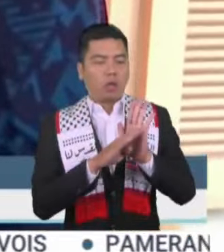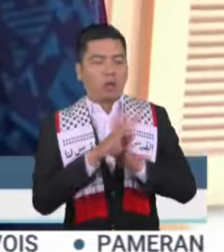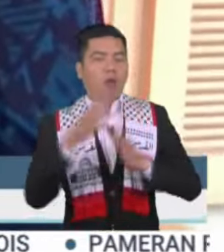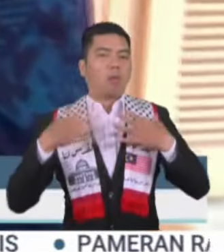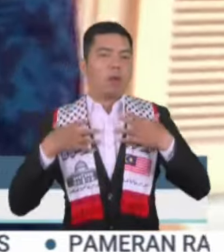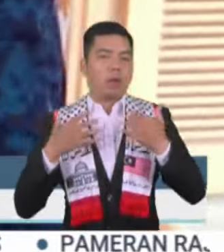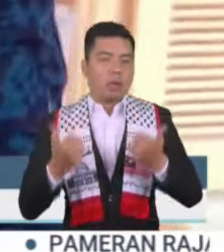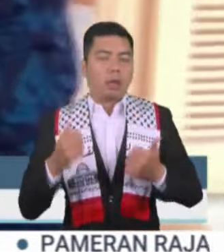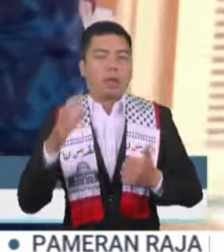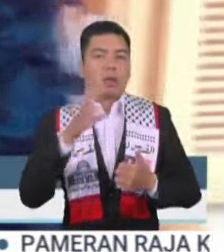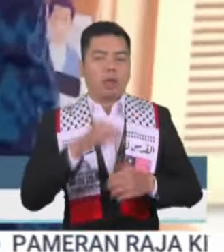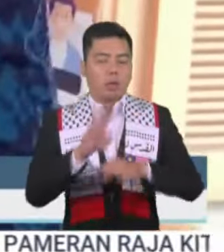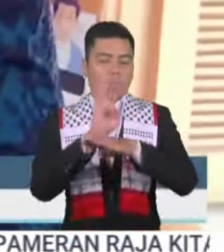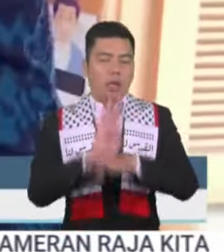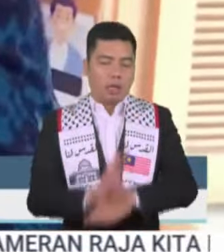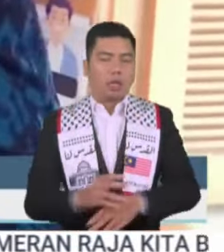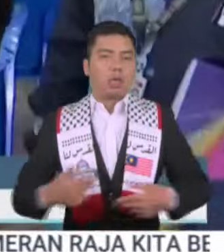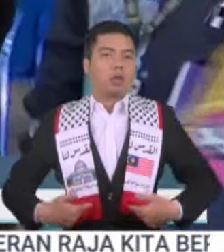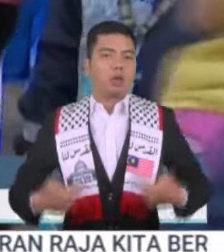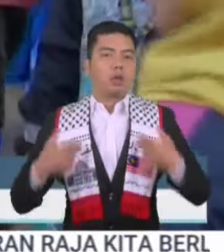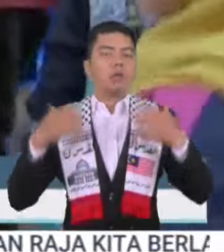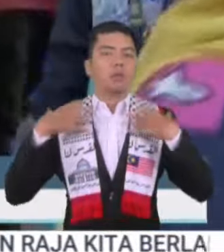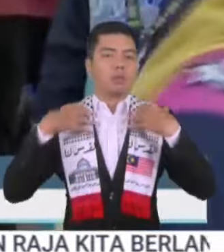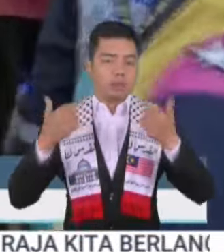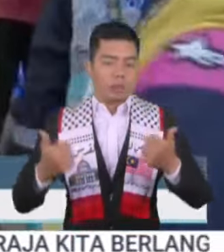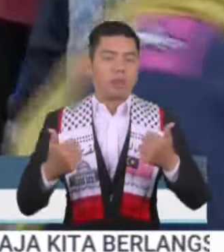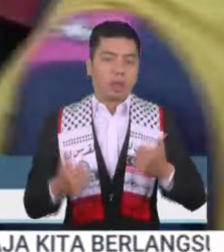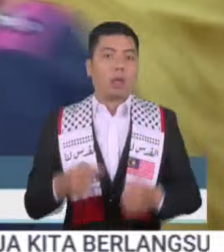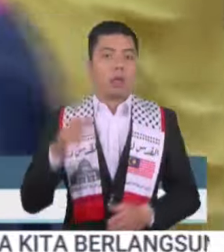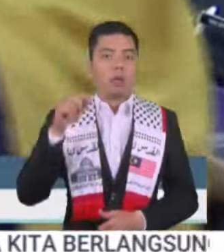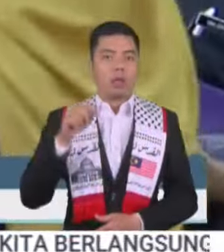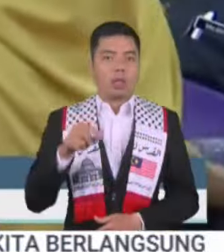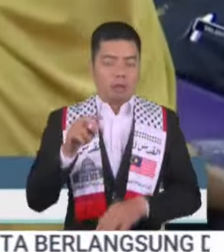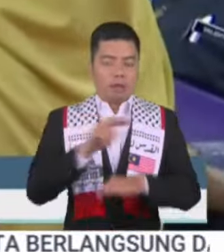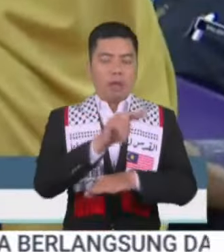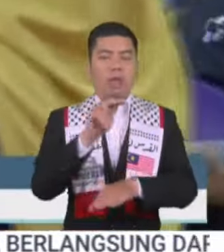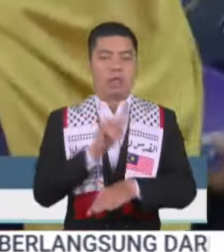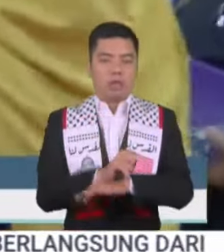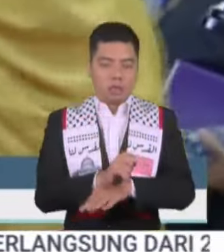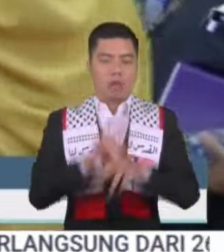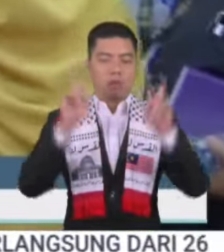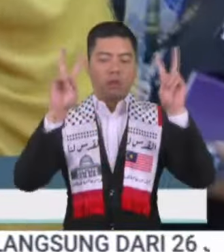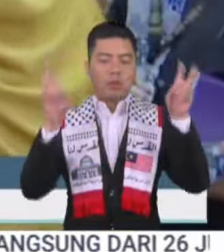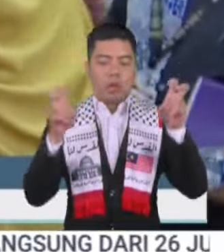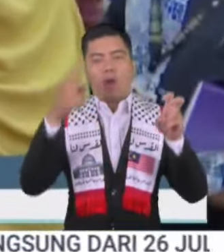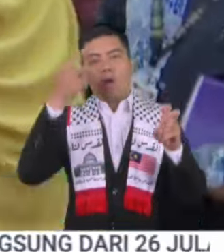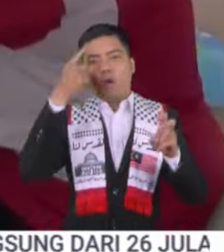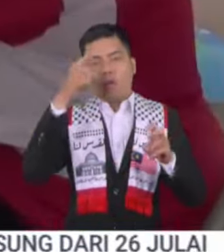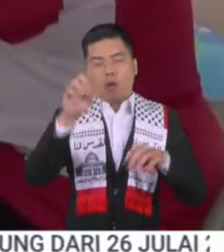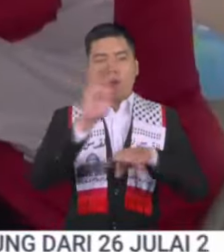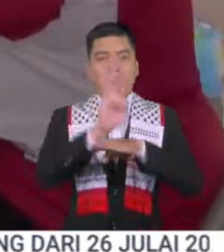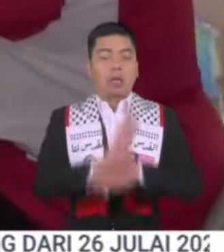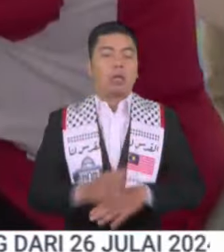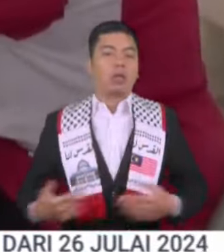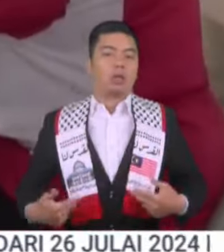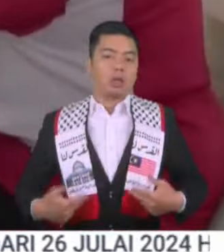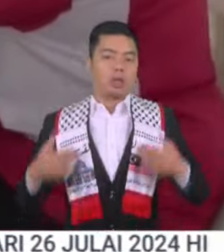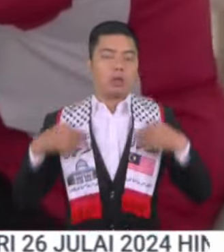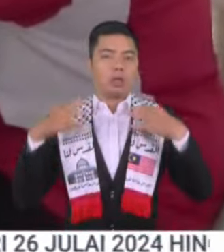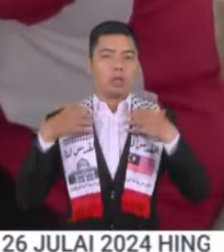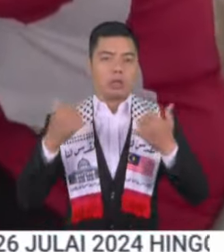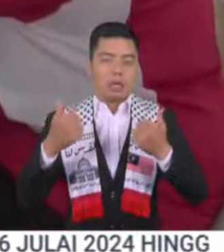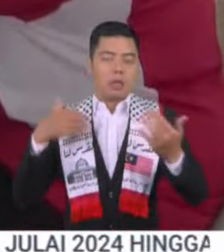budayakan hidup sihat Ia juga seiring inisiatif agenda nasional Malaysia sihat dalam membudayakan hidup sihat